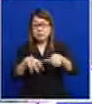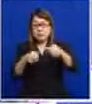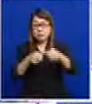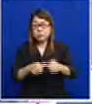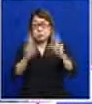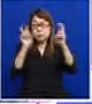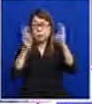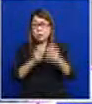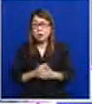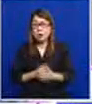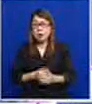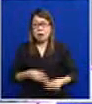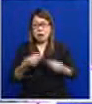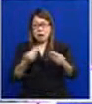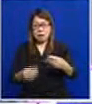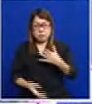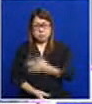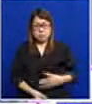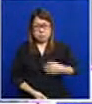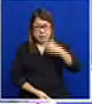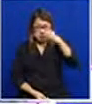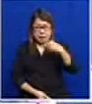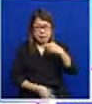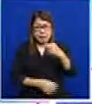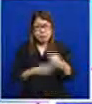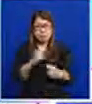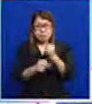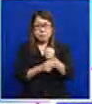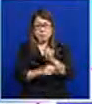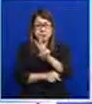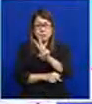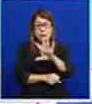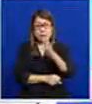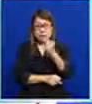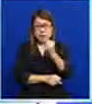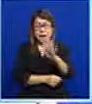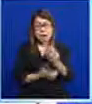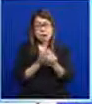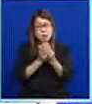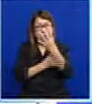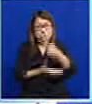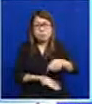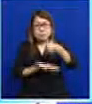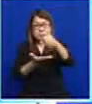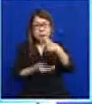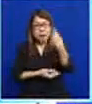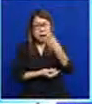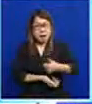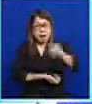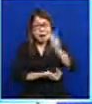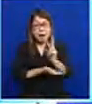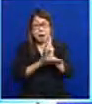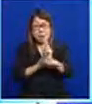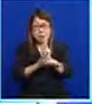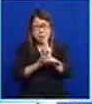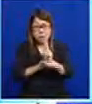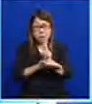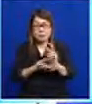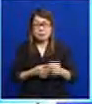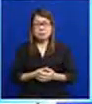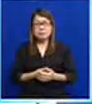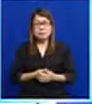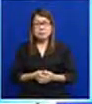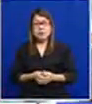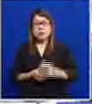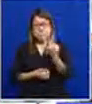ใต้หัวข้อจุดเปลี่ยนสุขภาพไทยหลังปี2015และมอบช่อดอกไม้แก่ผู้ได้รับรางวัลนาถนเรนทร